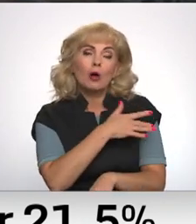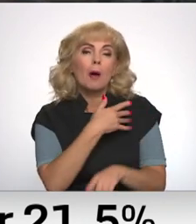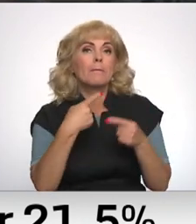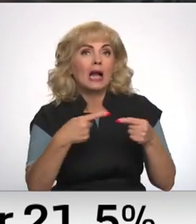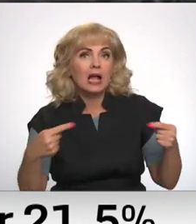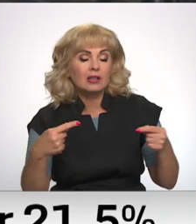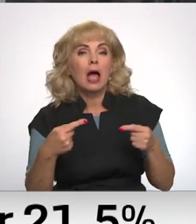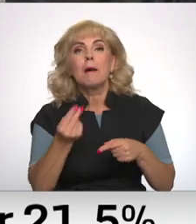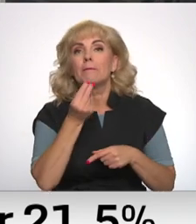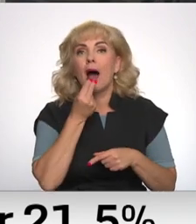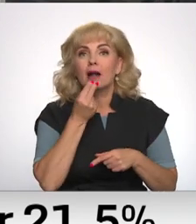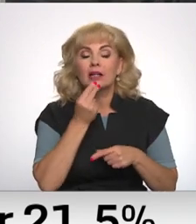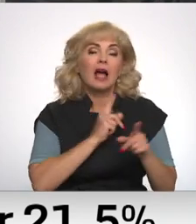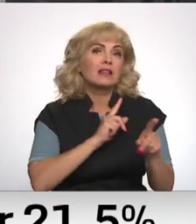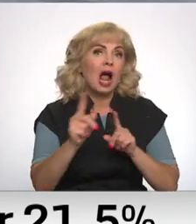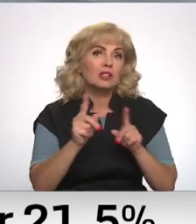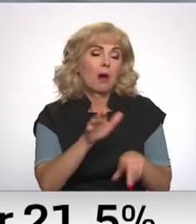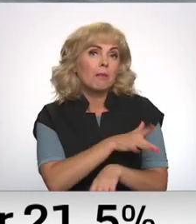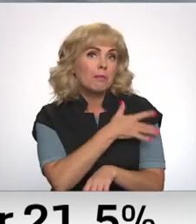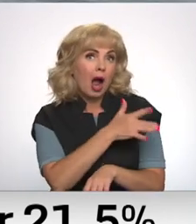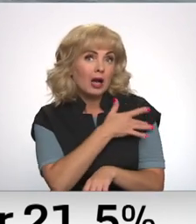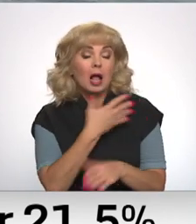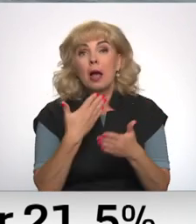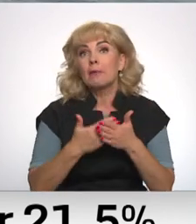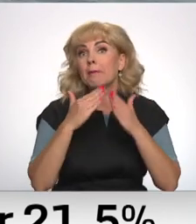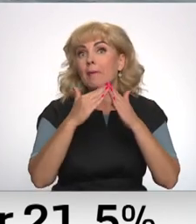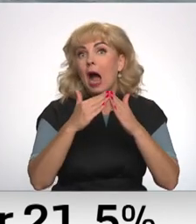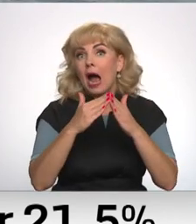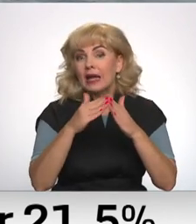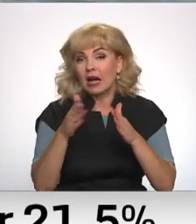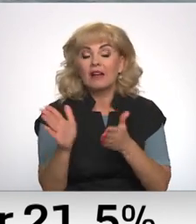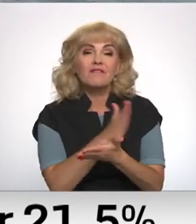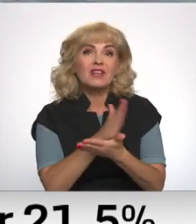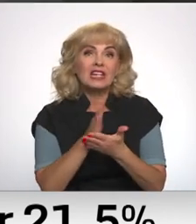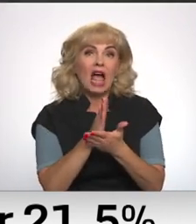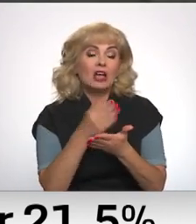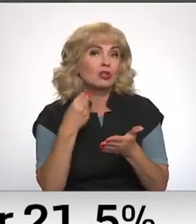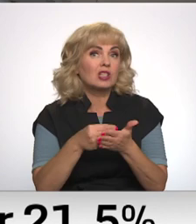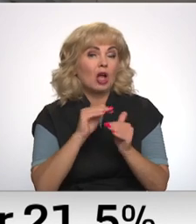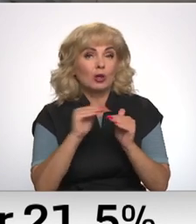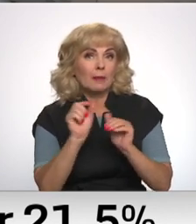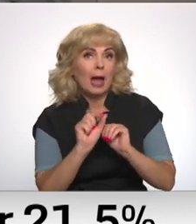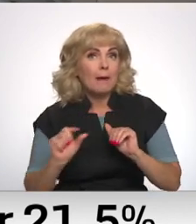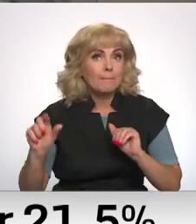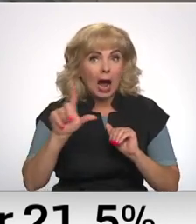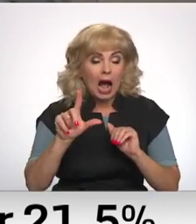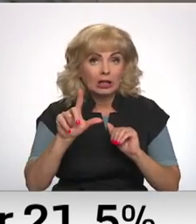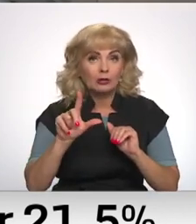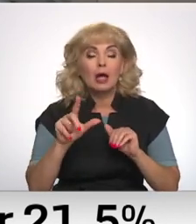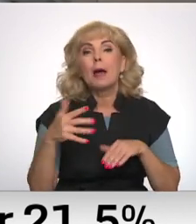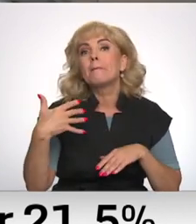arī transporta precēm un pakalpojumiem. Piemēram, mājokļa sadaļā vidējais cenu līmenis gada laikā palielinājies vairāk nekā